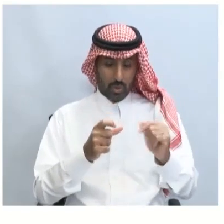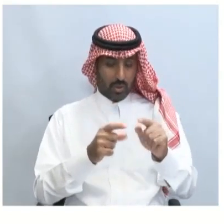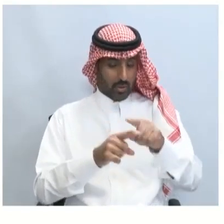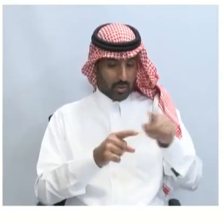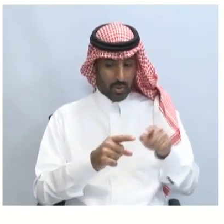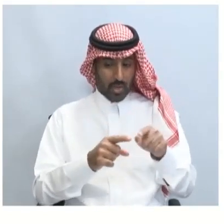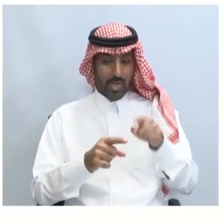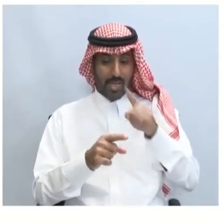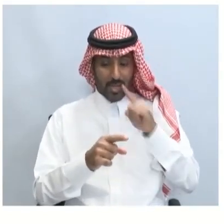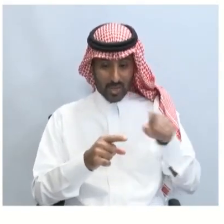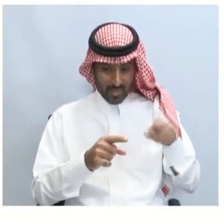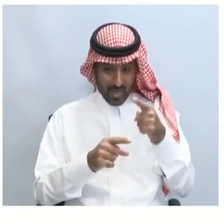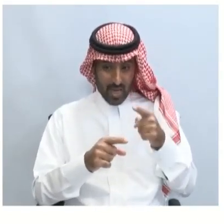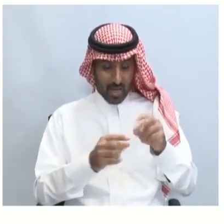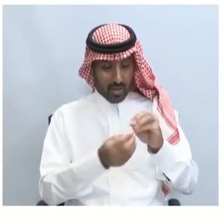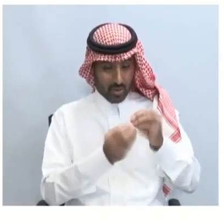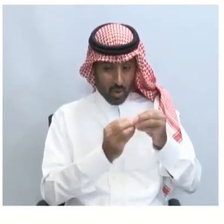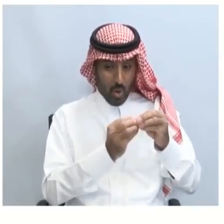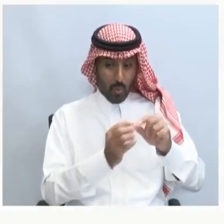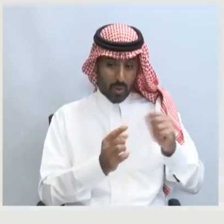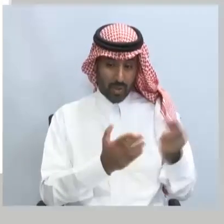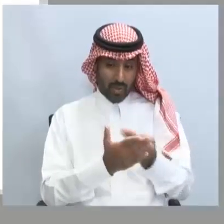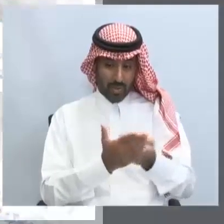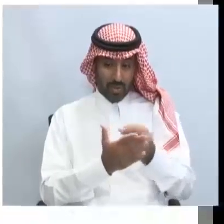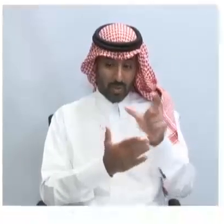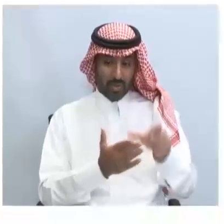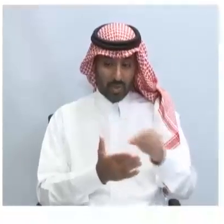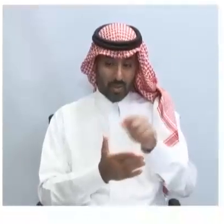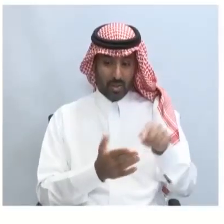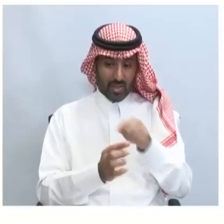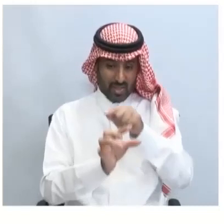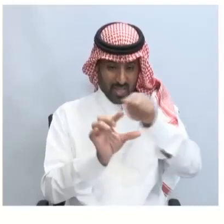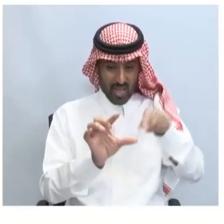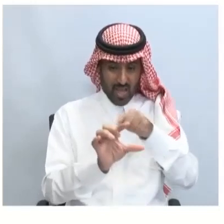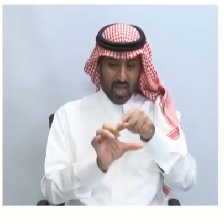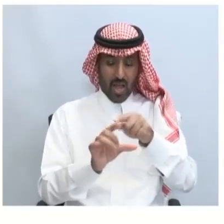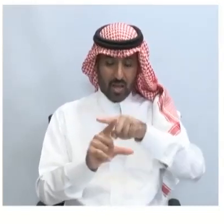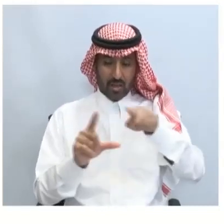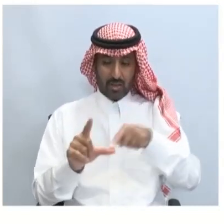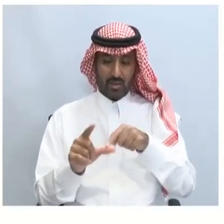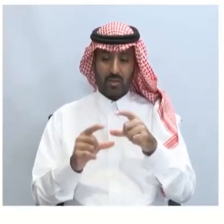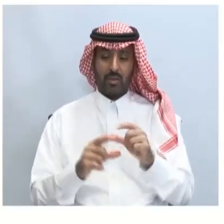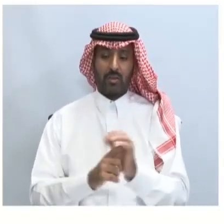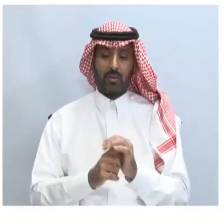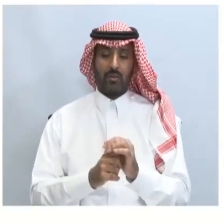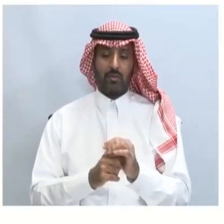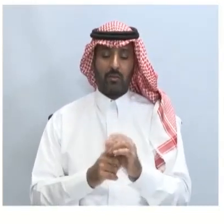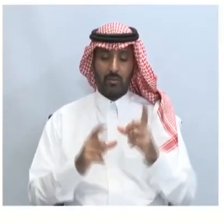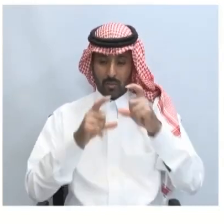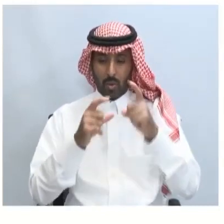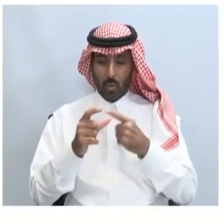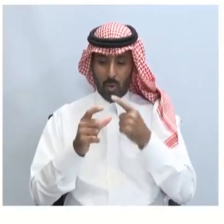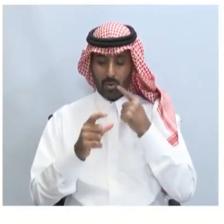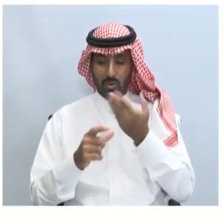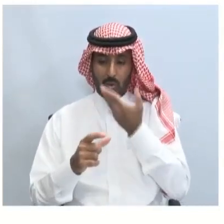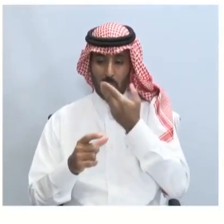س اجزها حتى تكون بشكل اوضح هذه هاتين انظروا الى هاتين الصورتين اصب